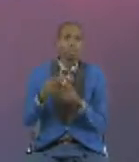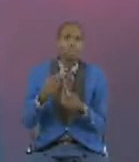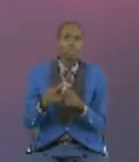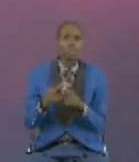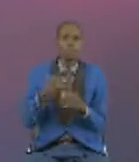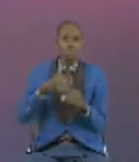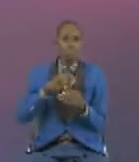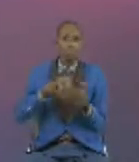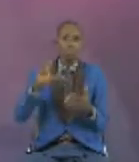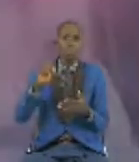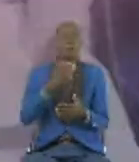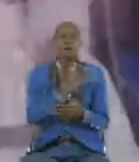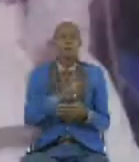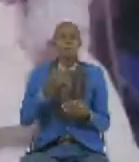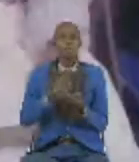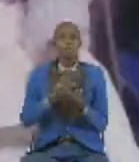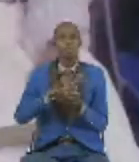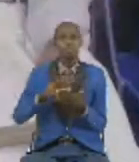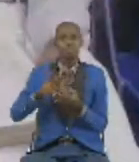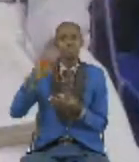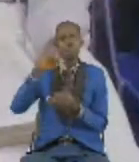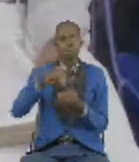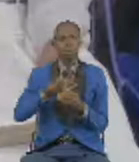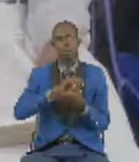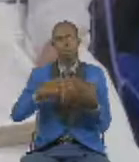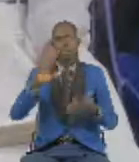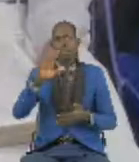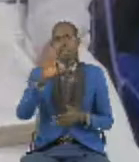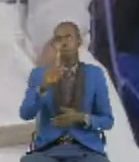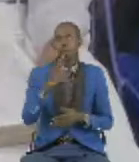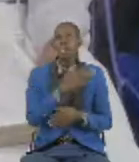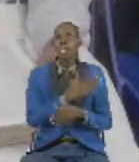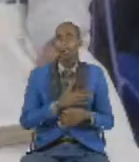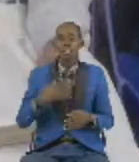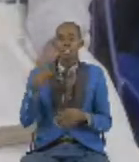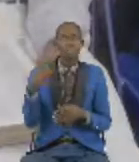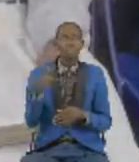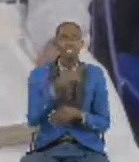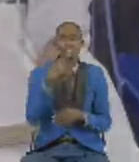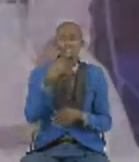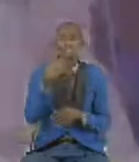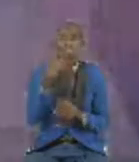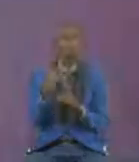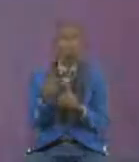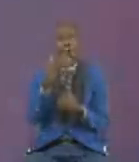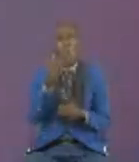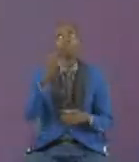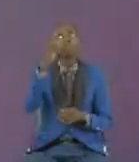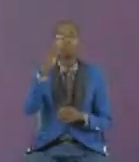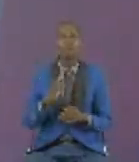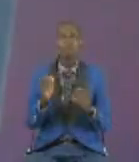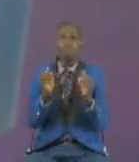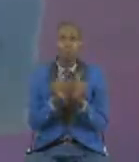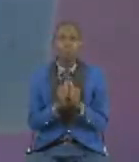verset 30, et le Saint-Esprit, verset 31. Ils furent tous remplis du Saint-Esprit, et ils annonçaient la parole de